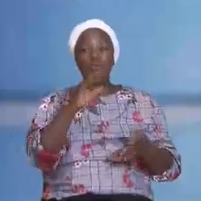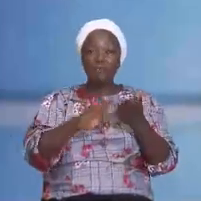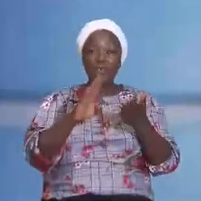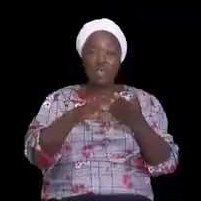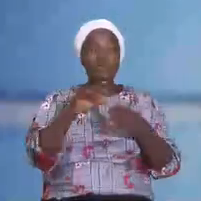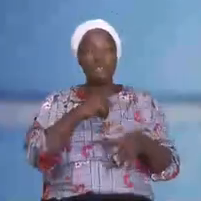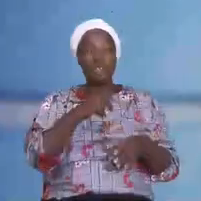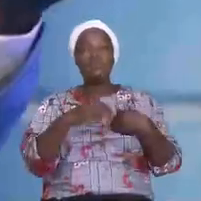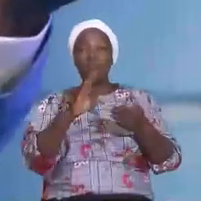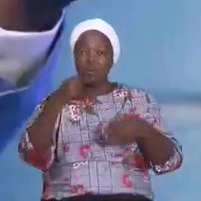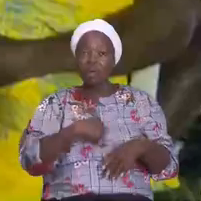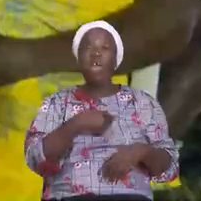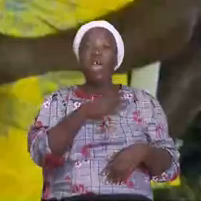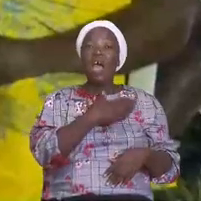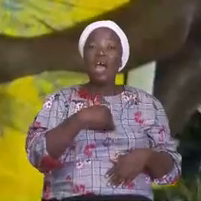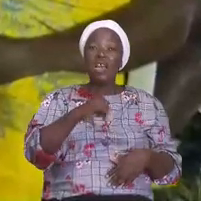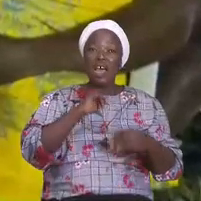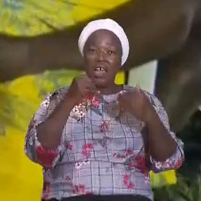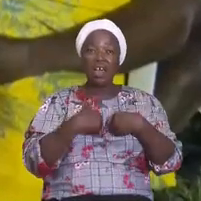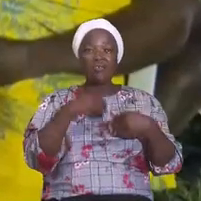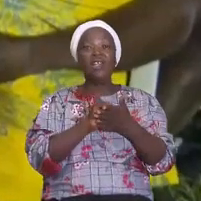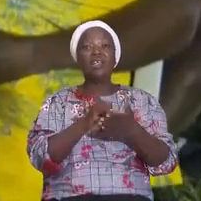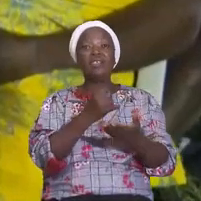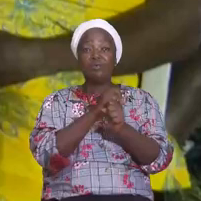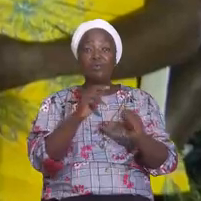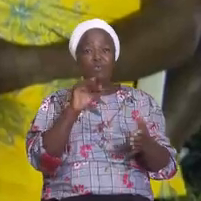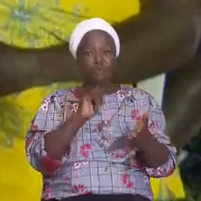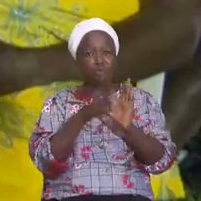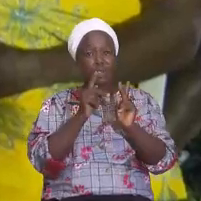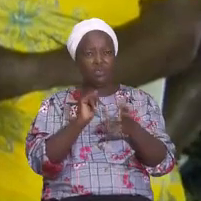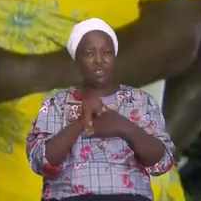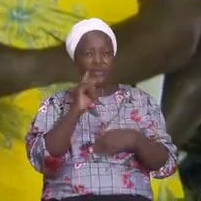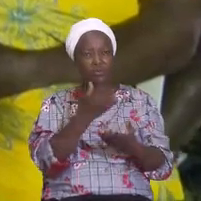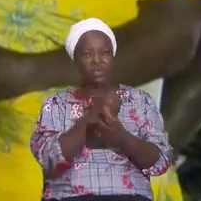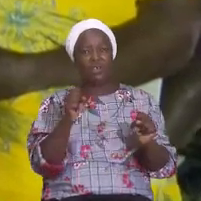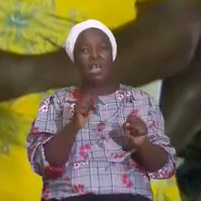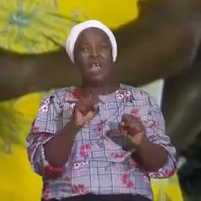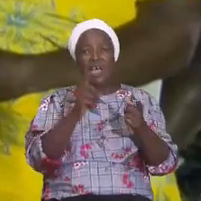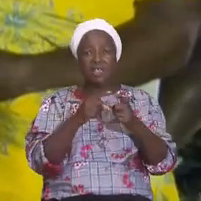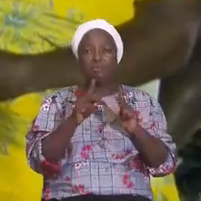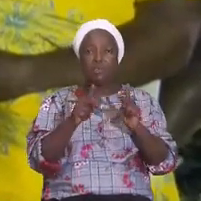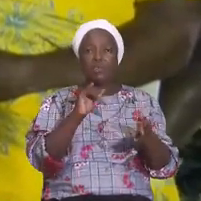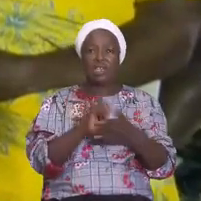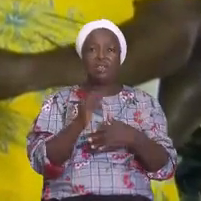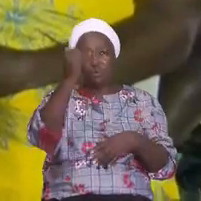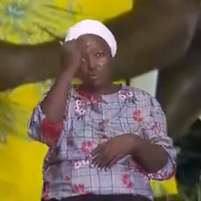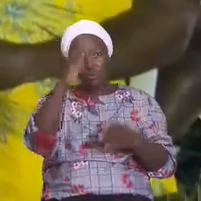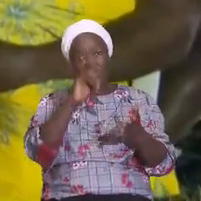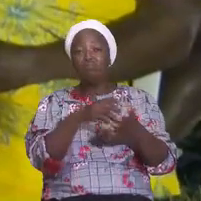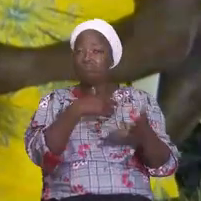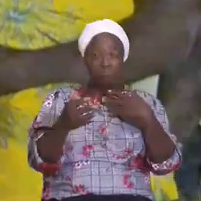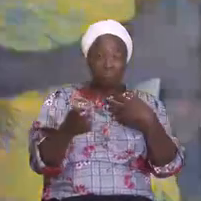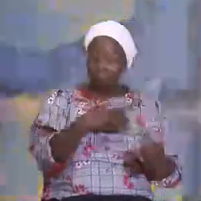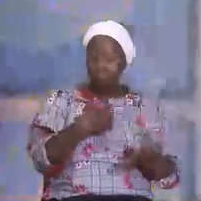Il a dit, il ne peut pas mentir. Il a dit qu'il va pardonner. Il m'a pardonné. Et j'ai ce salut. Ce